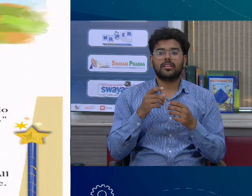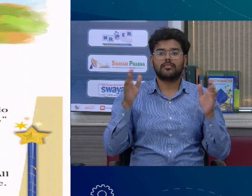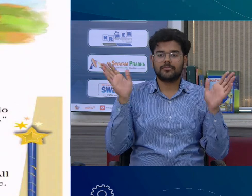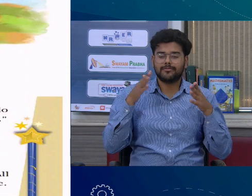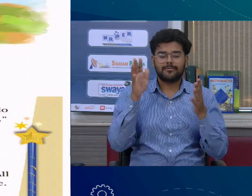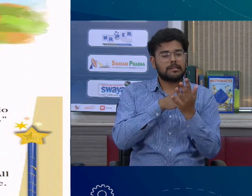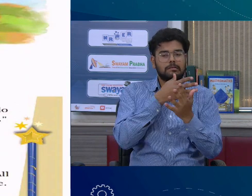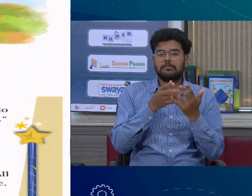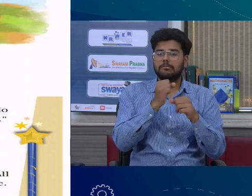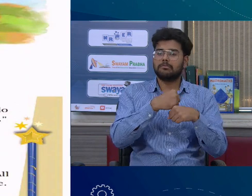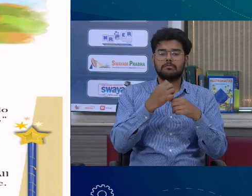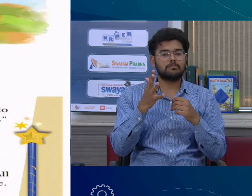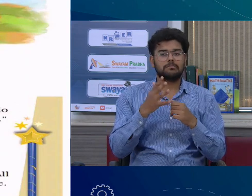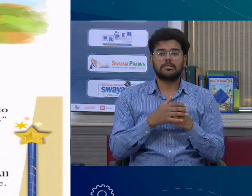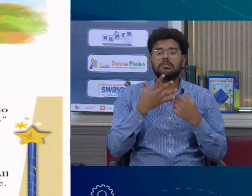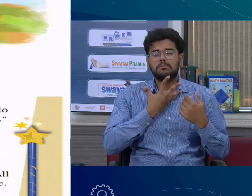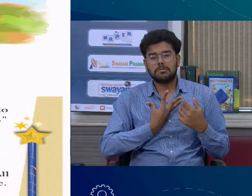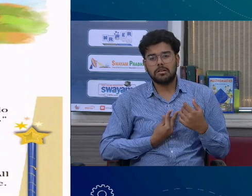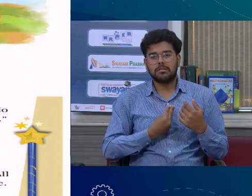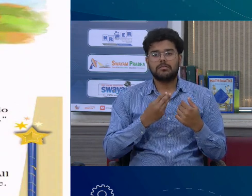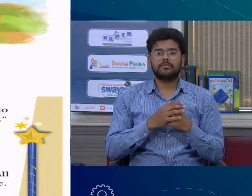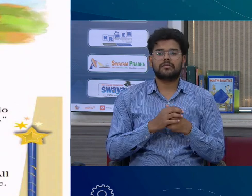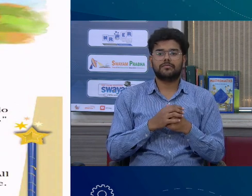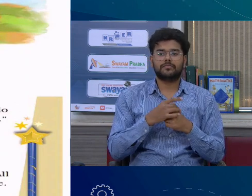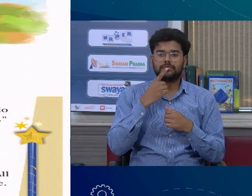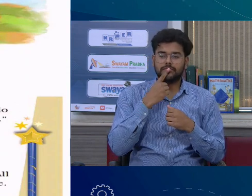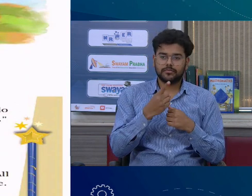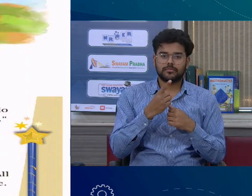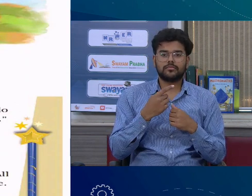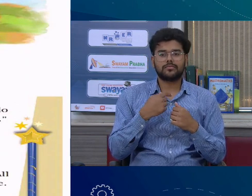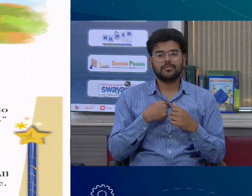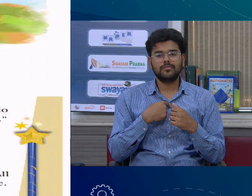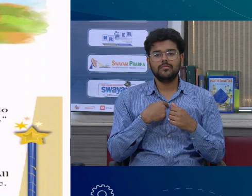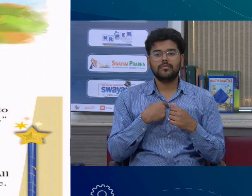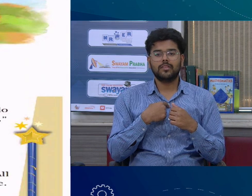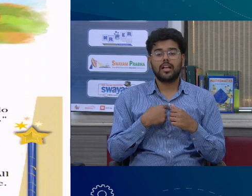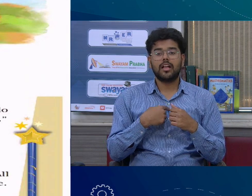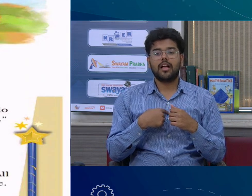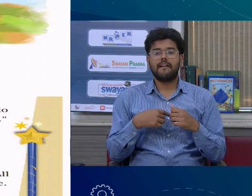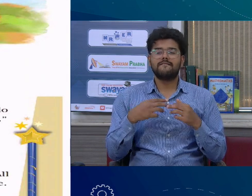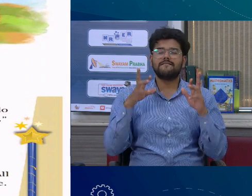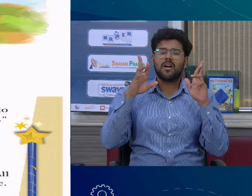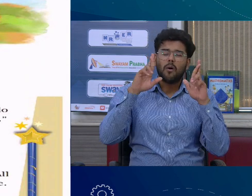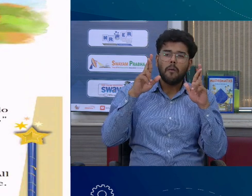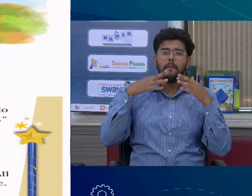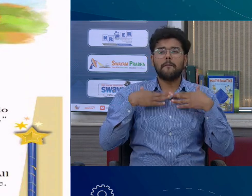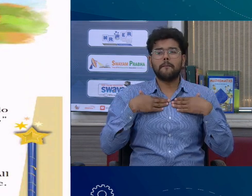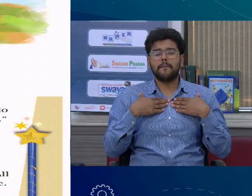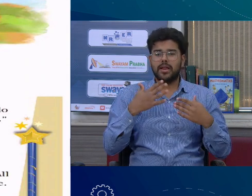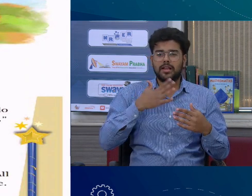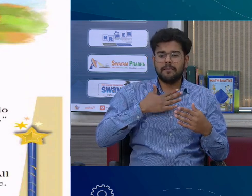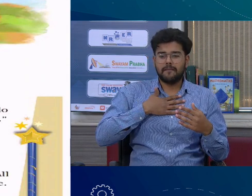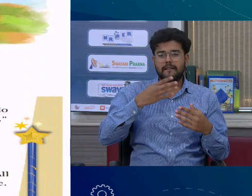नेस्ट नहीं बना रहे थे तो ही वॉज वेरी सैड. So it said, I wish I had green leaves like my other